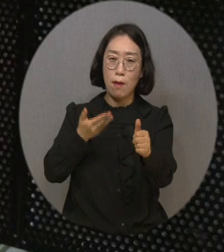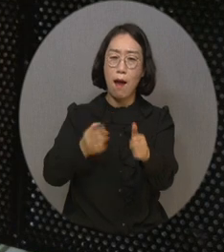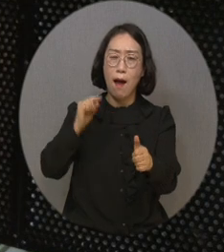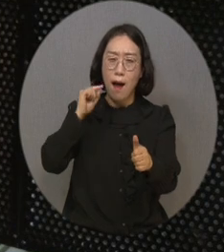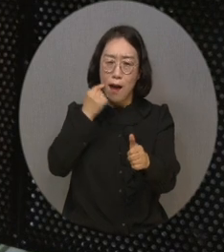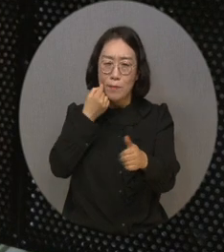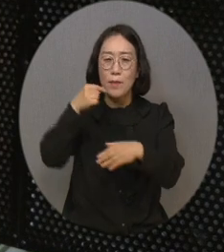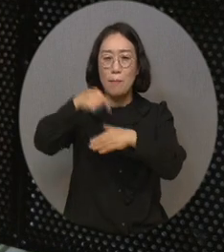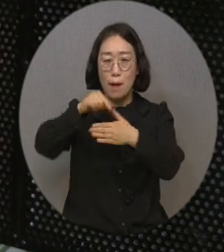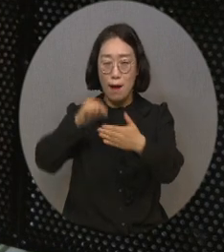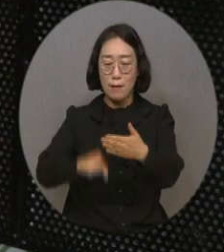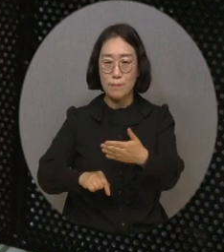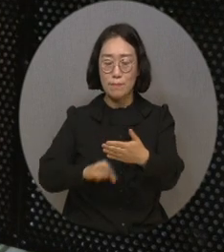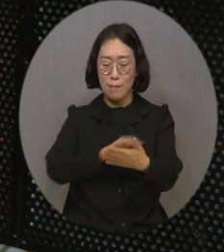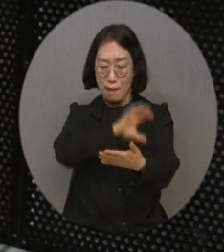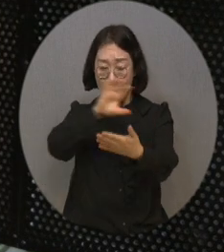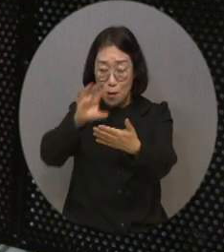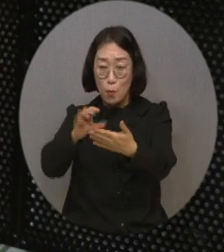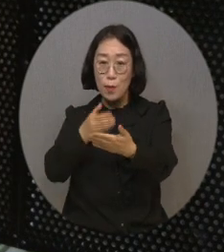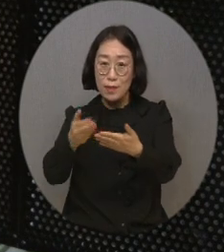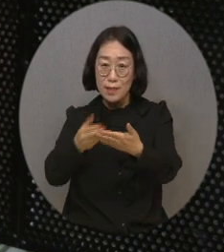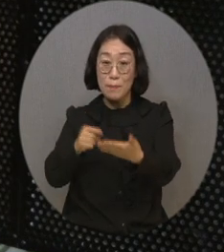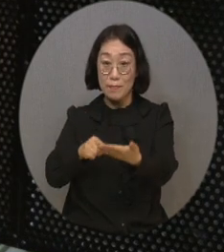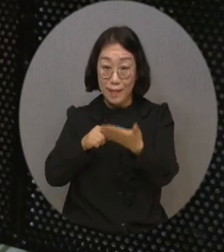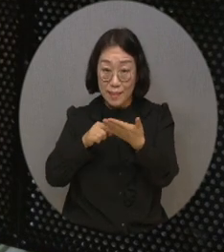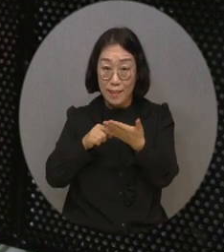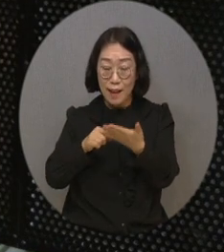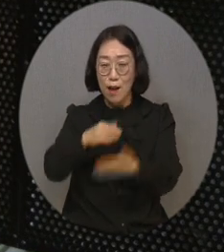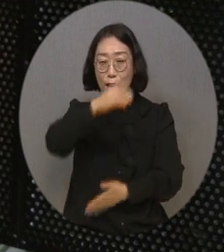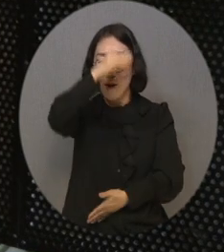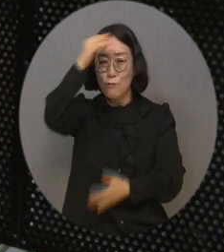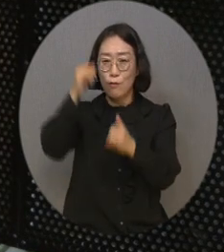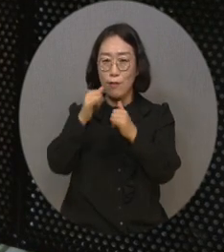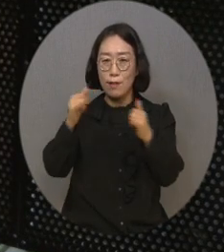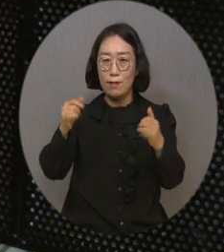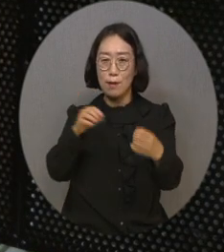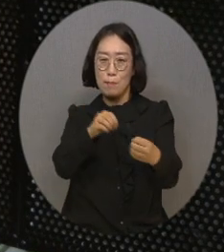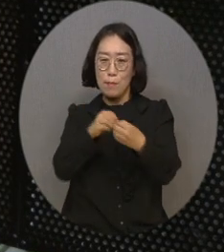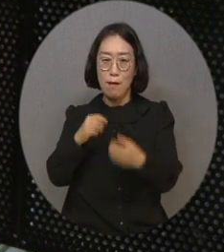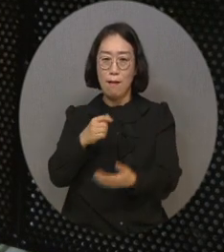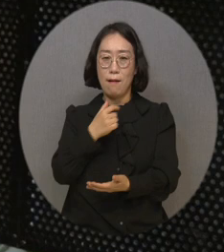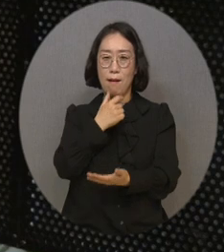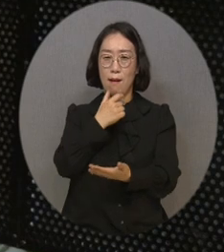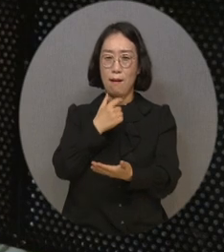아름다운 마음은 작품 속에 고스란히 스며들어 관람자들에게